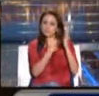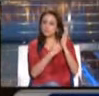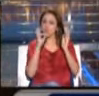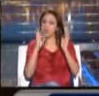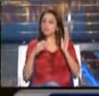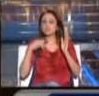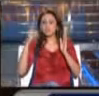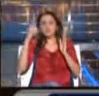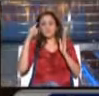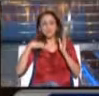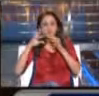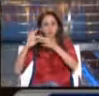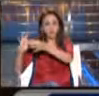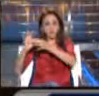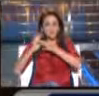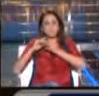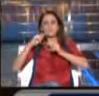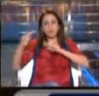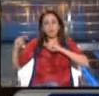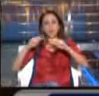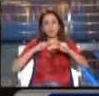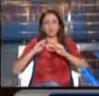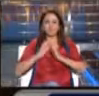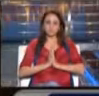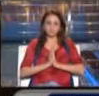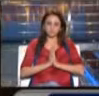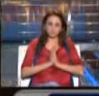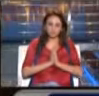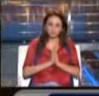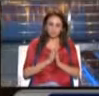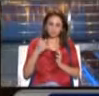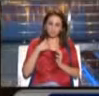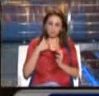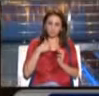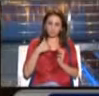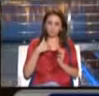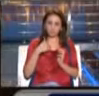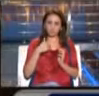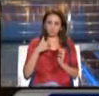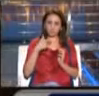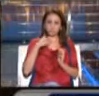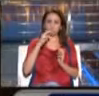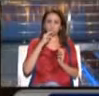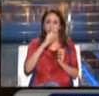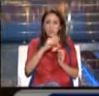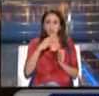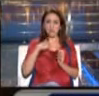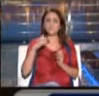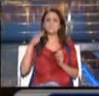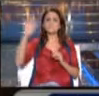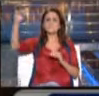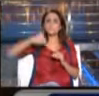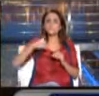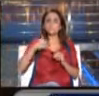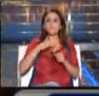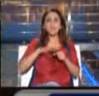1 2 3 4 وحاجي بعد موافقتي طبعا, لان انا مش مريت اللي انا اتكلم باسمهم, انا بتكلم حاجة انا